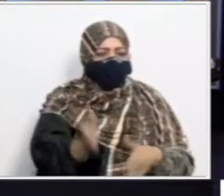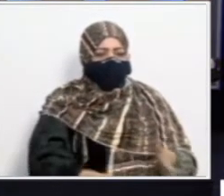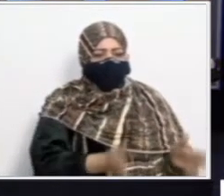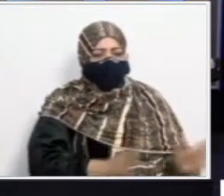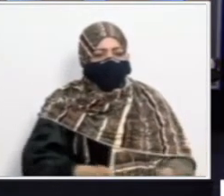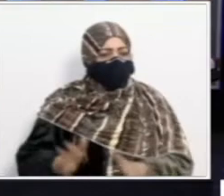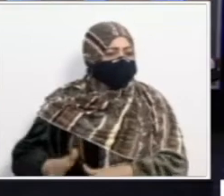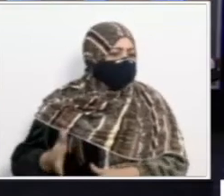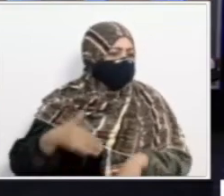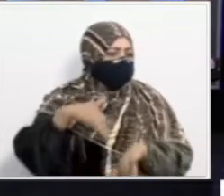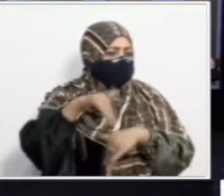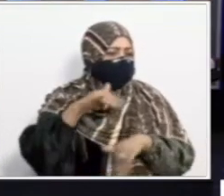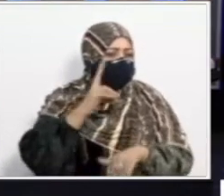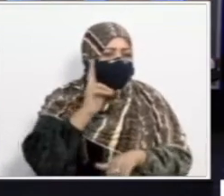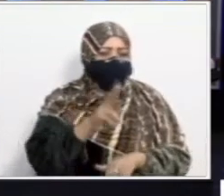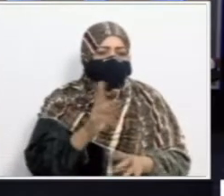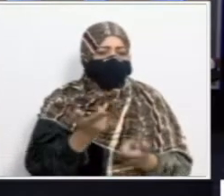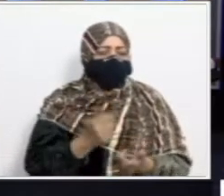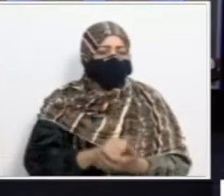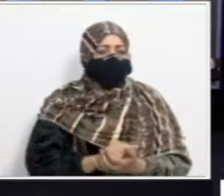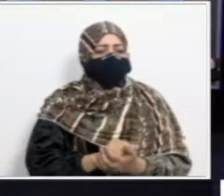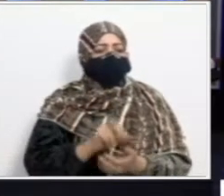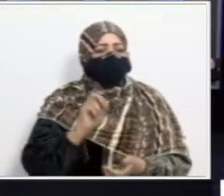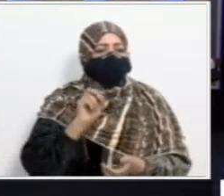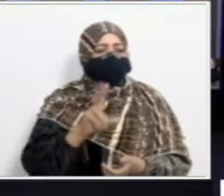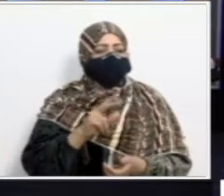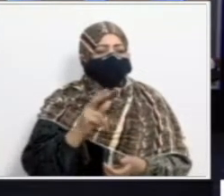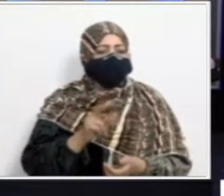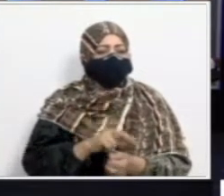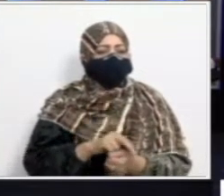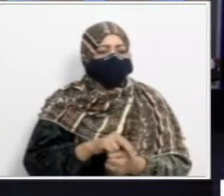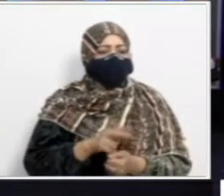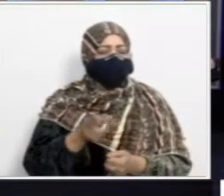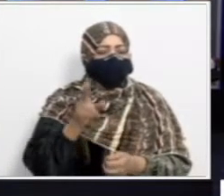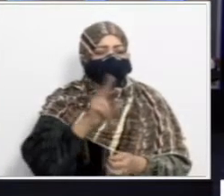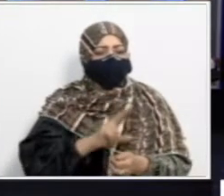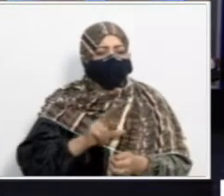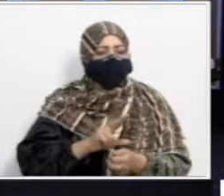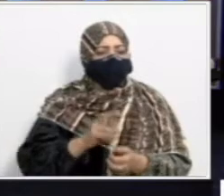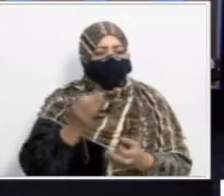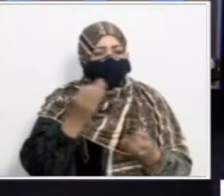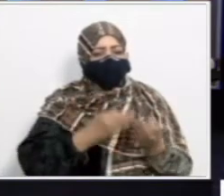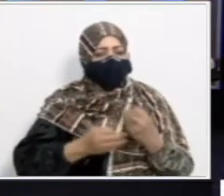ايوه. تمام. نبي علاج شيخ للصوت القهري. الصلاة.